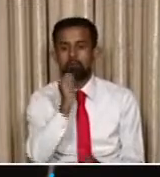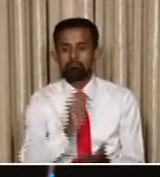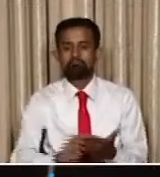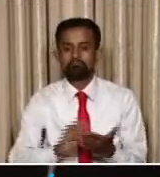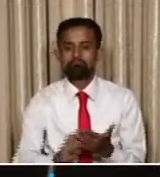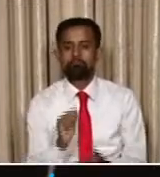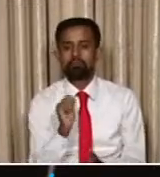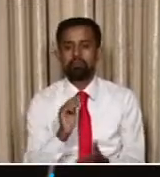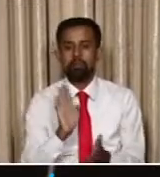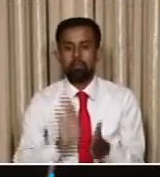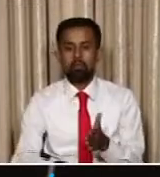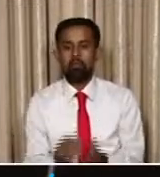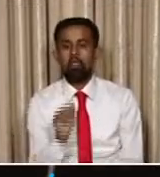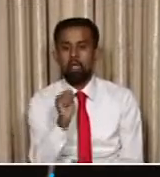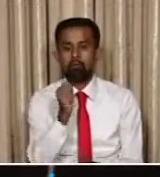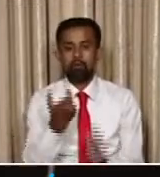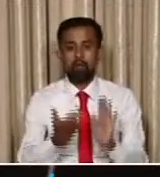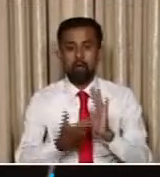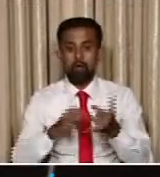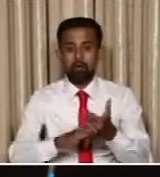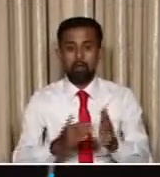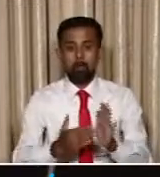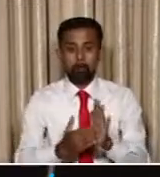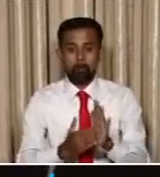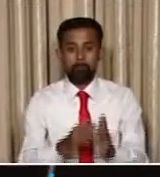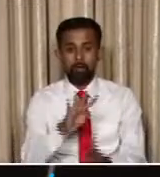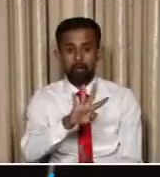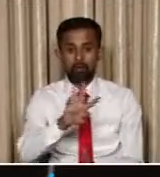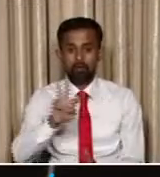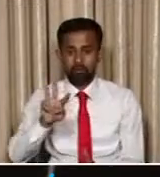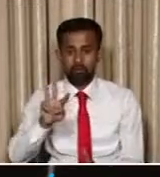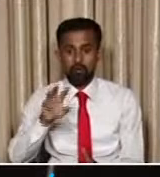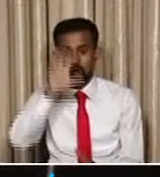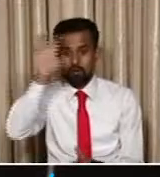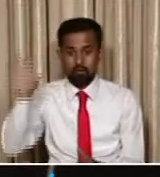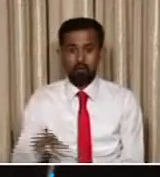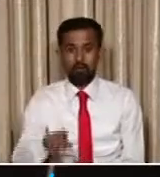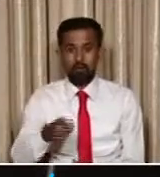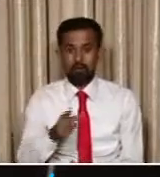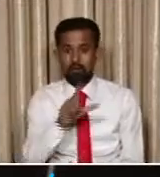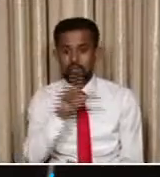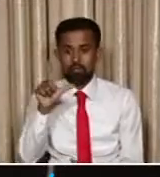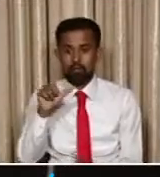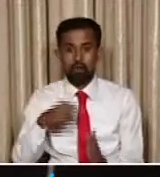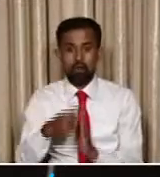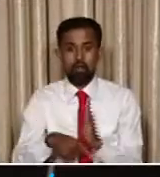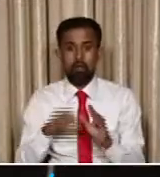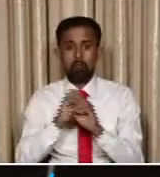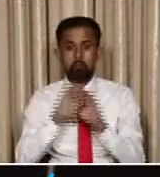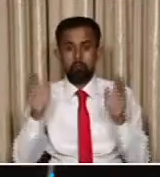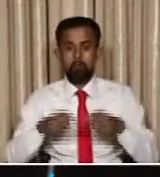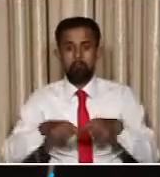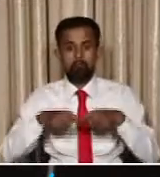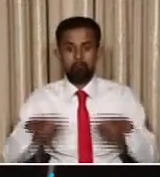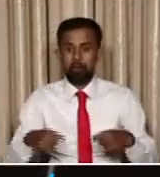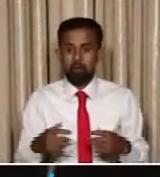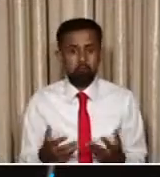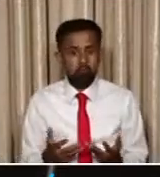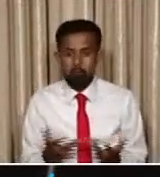හේතුව රුපියල් මිලියන 43ක් රටවල් 117ක රට ප්‍රවර්ධනය කරන්න වියදම් කරන්න